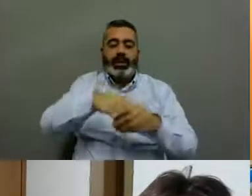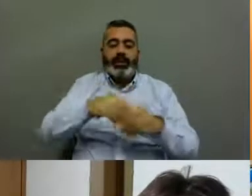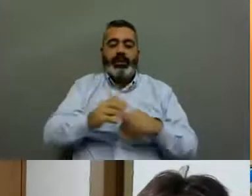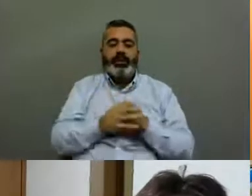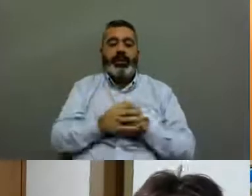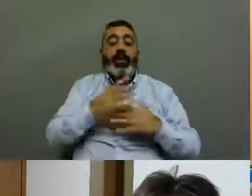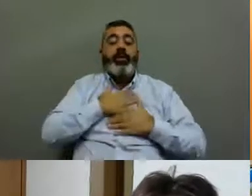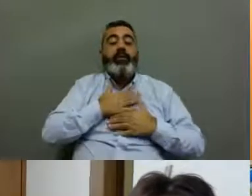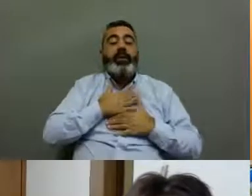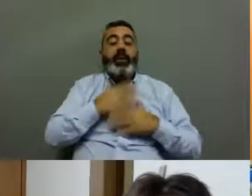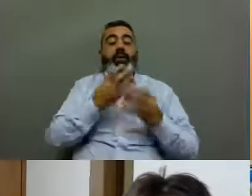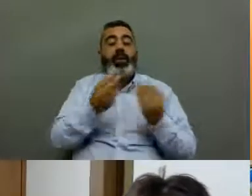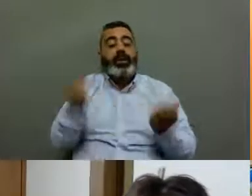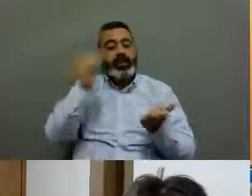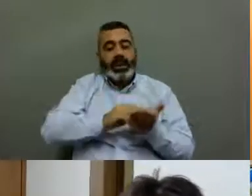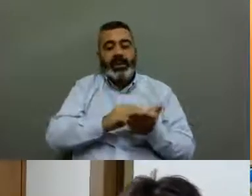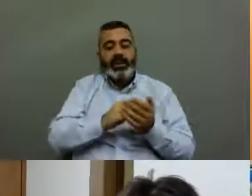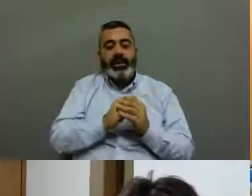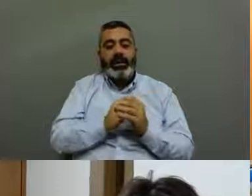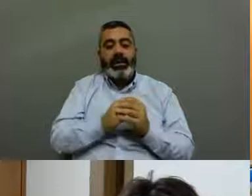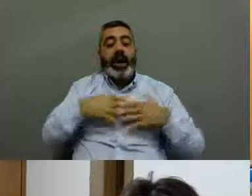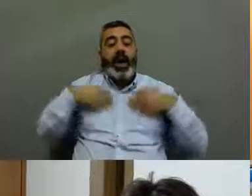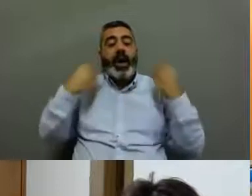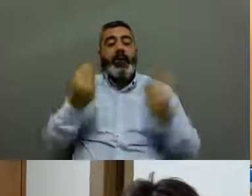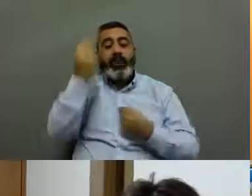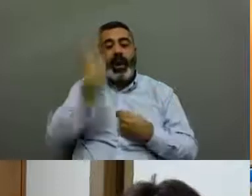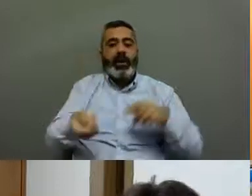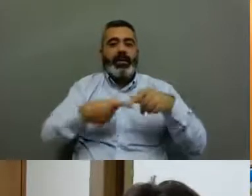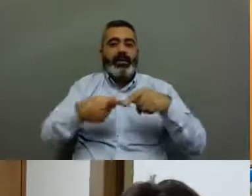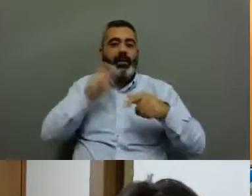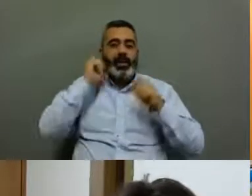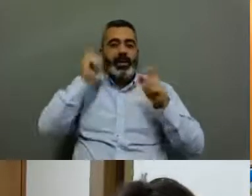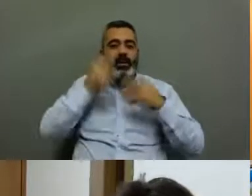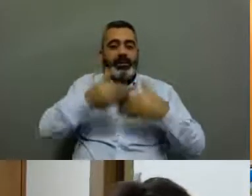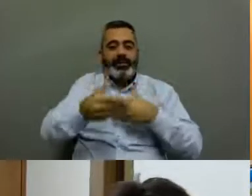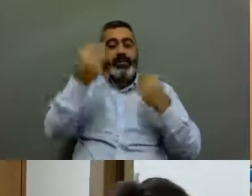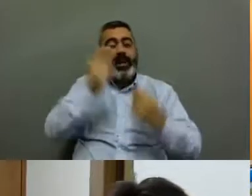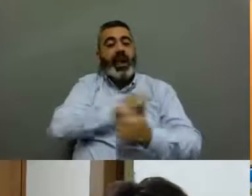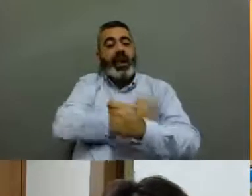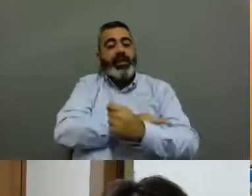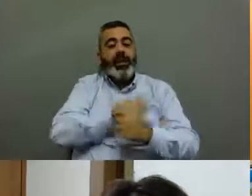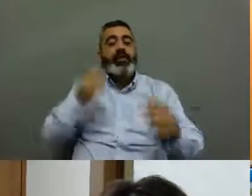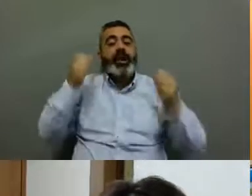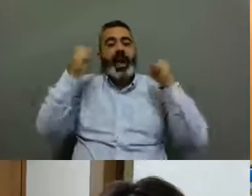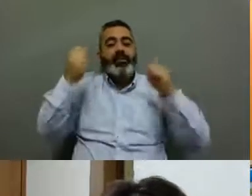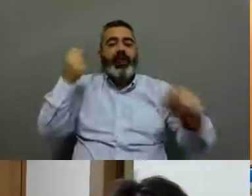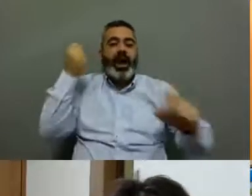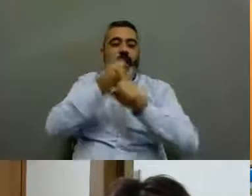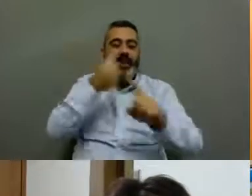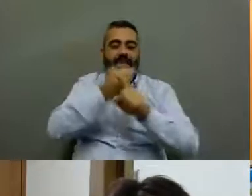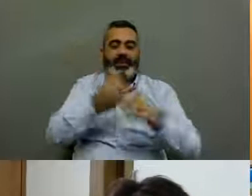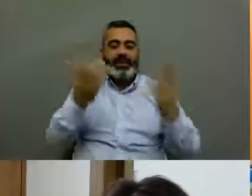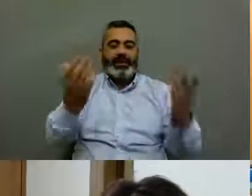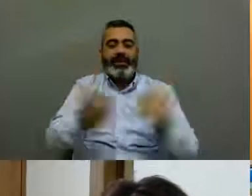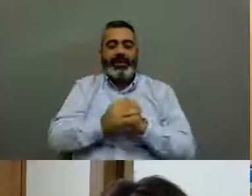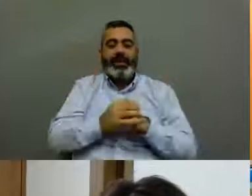σας ευχαριστήσω θερμά ξανά. Να ευχηθώ καλές γιορτές, καλή δύναμη, καλούς αγώνες και